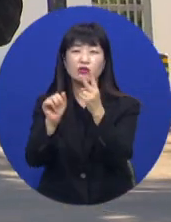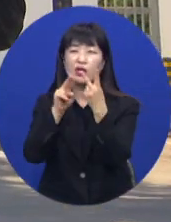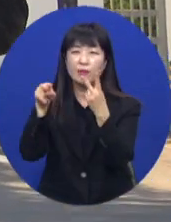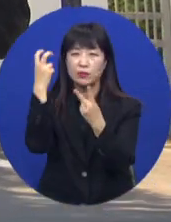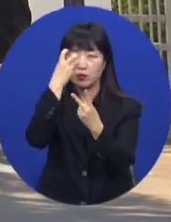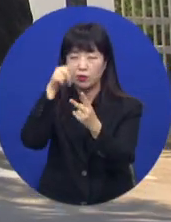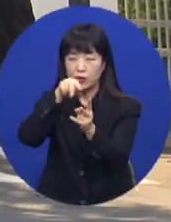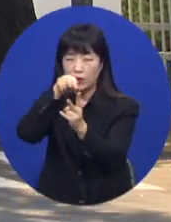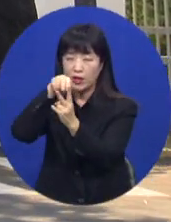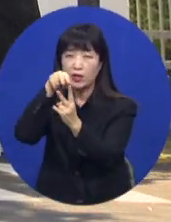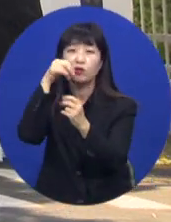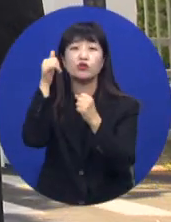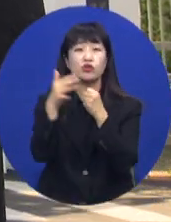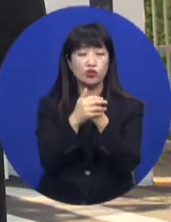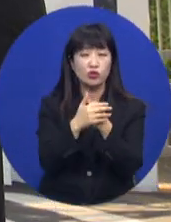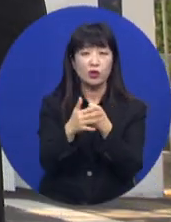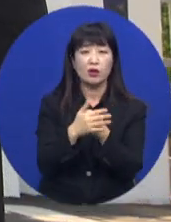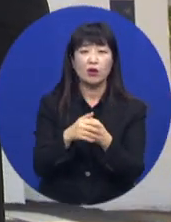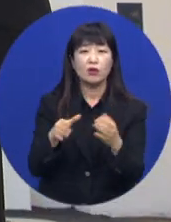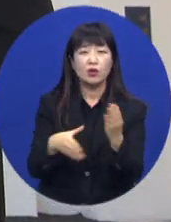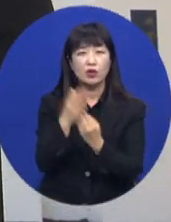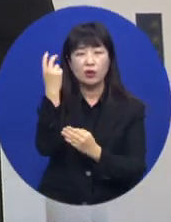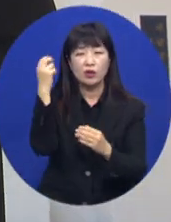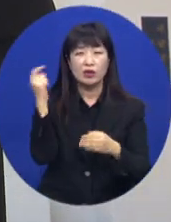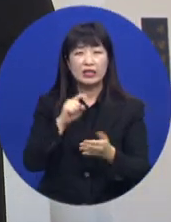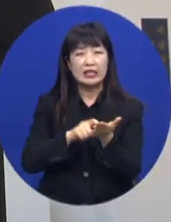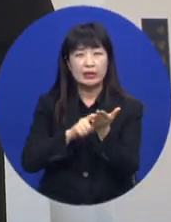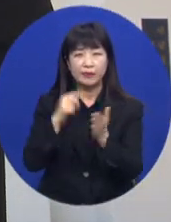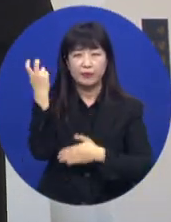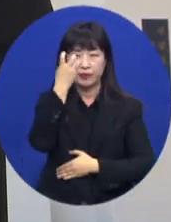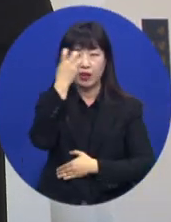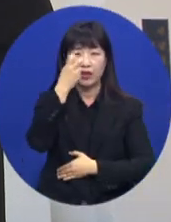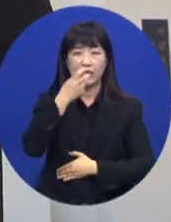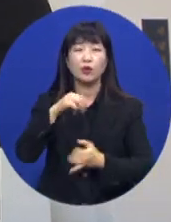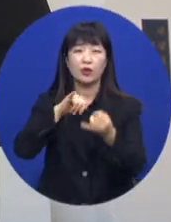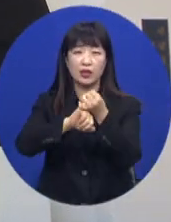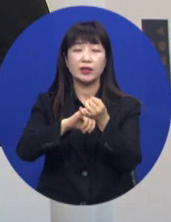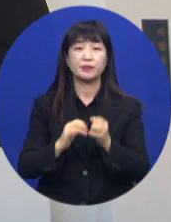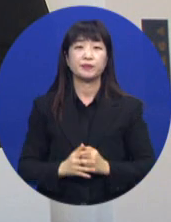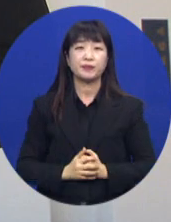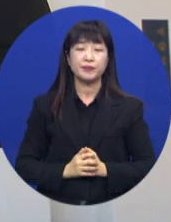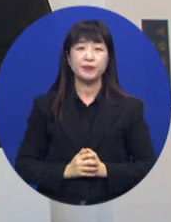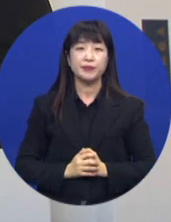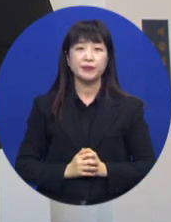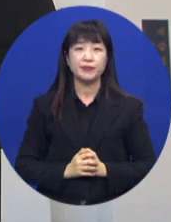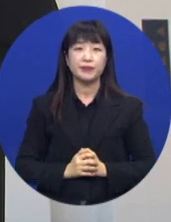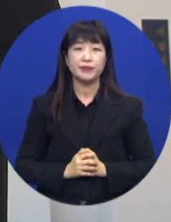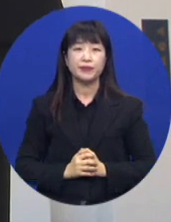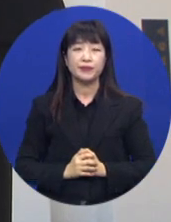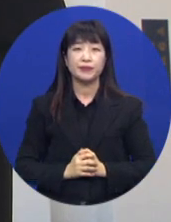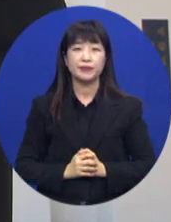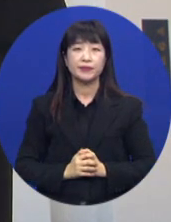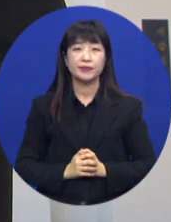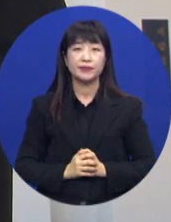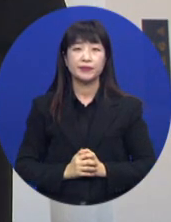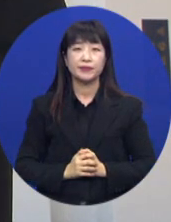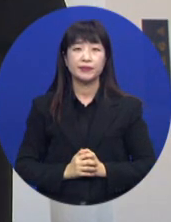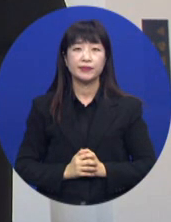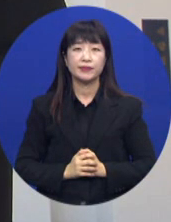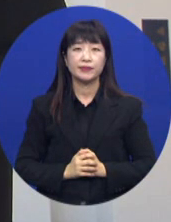만큼 수사력을 총동원해 신속하게 수사하겠다고 밝혔습니다. MBC 뉴스 김찬년입니다.